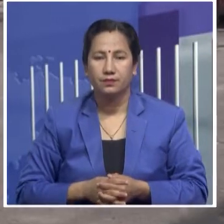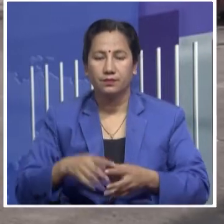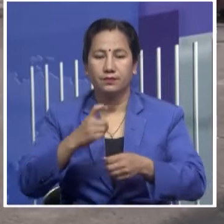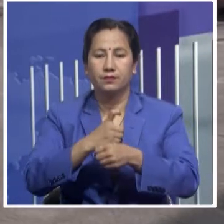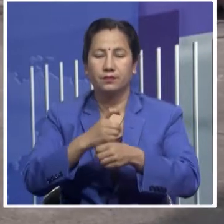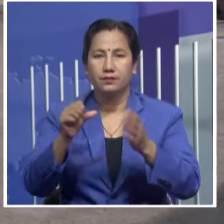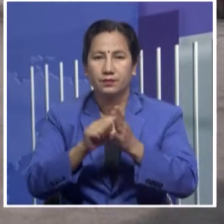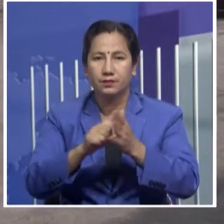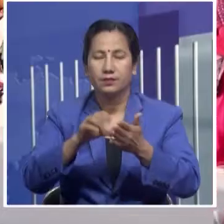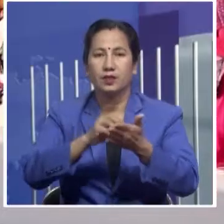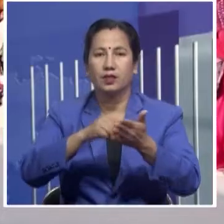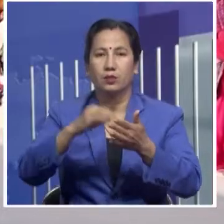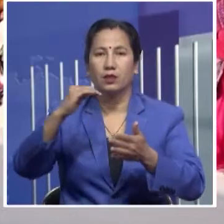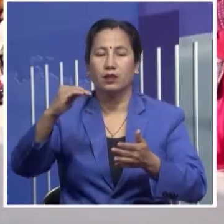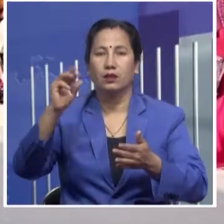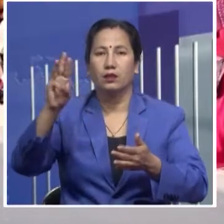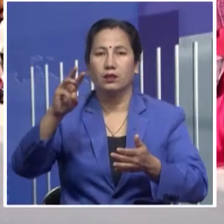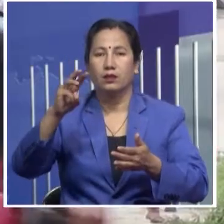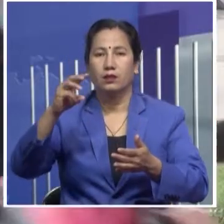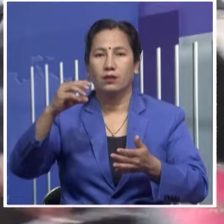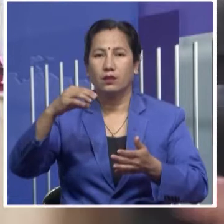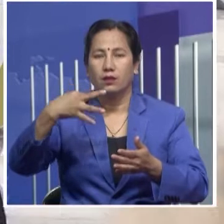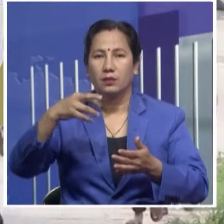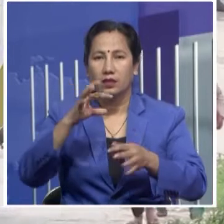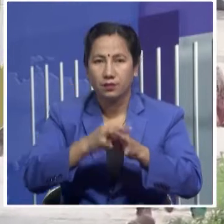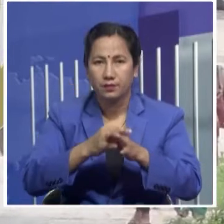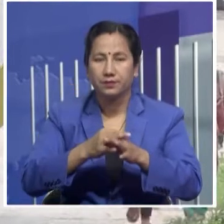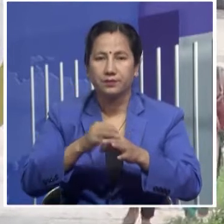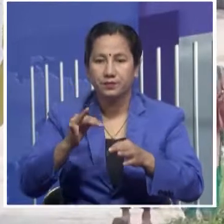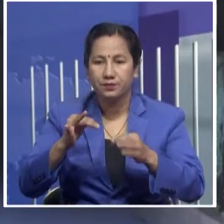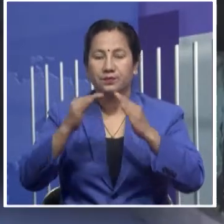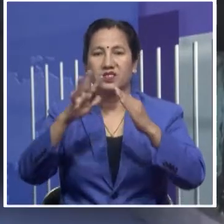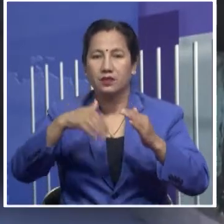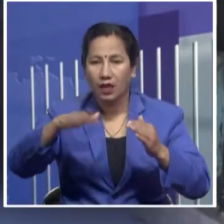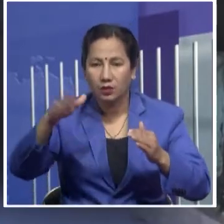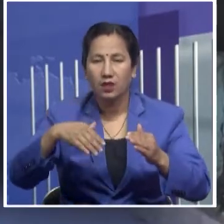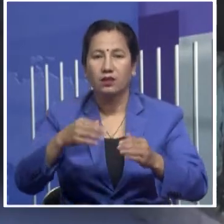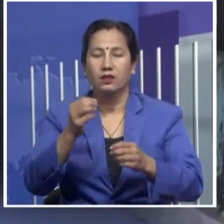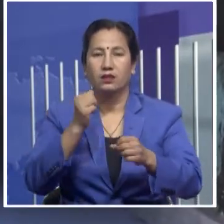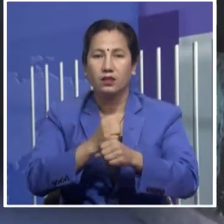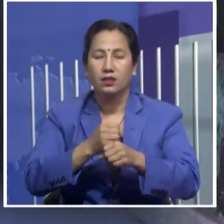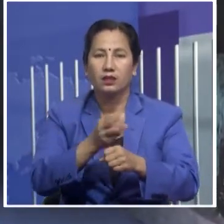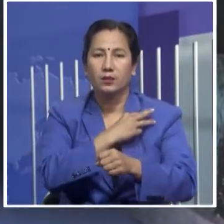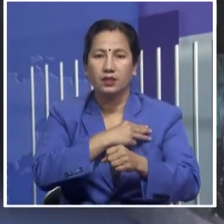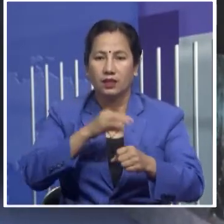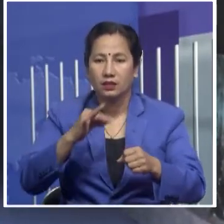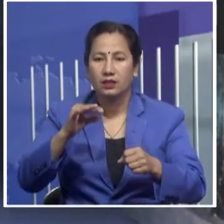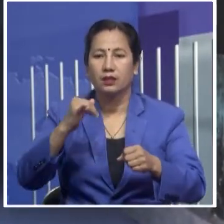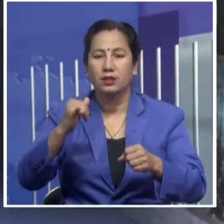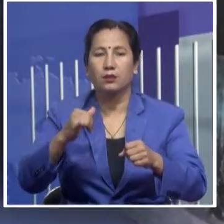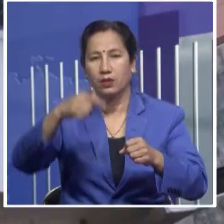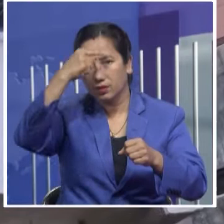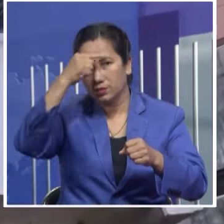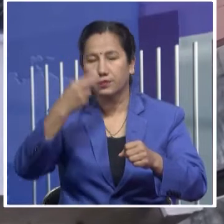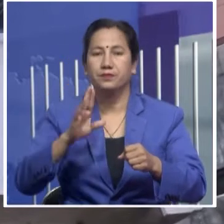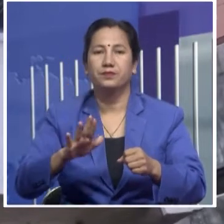गुल्मी जिल्लाको सदरमुकाम तम्घासमा व्यवस्थित शौचालय नहुँदा आवत जावत गर्ने मानिसलाई दिसा पिसाब गर्न निकै समस्या